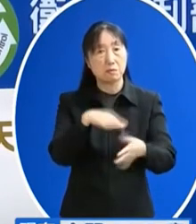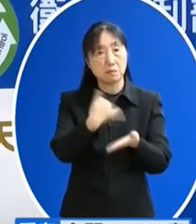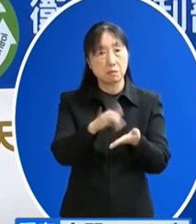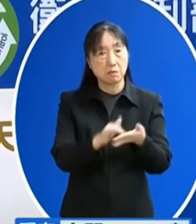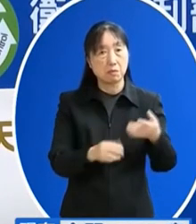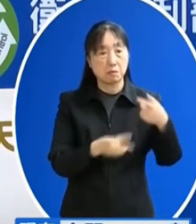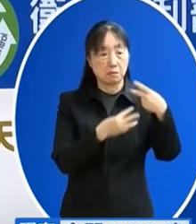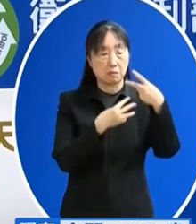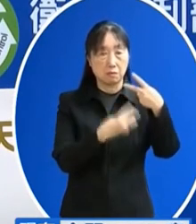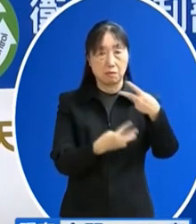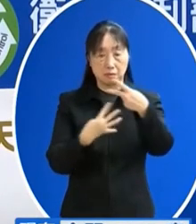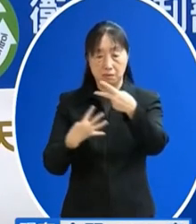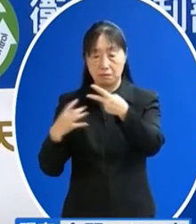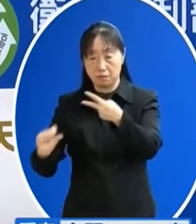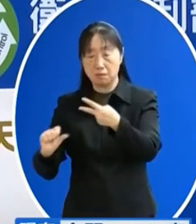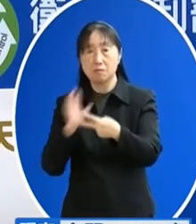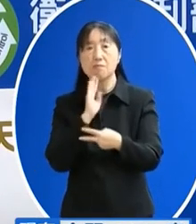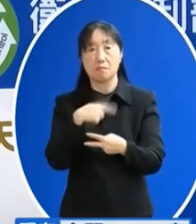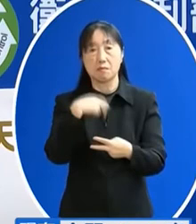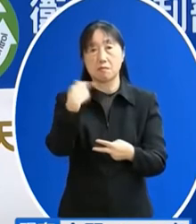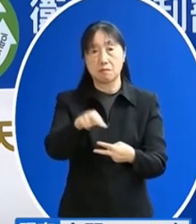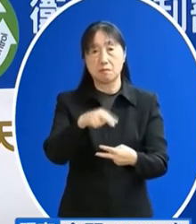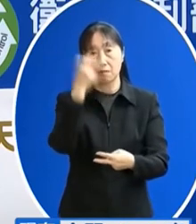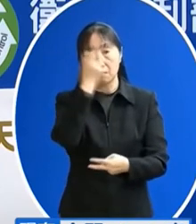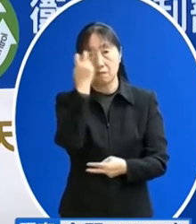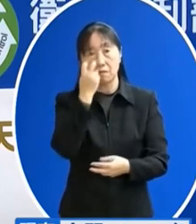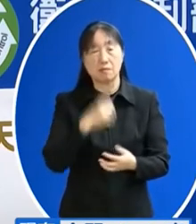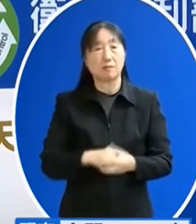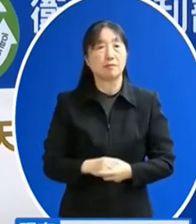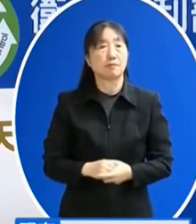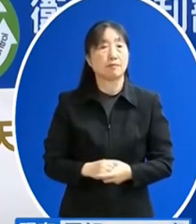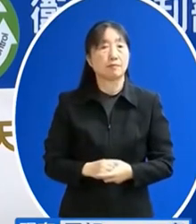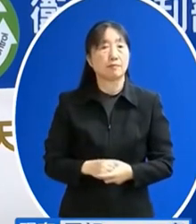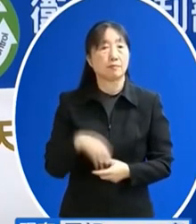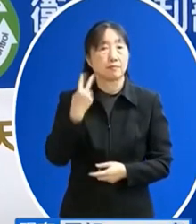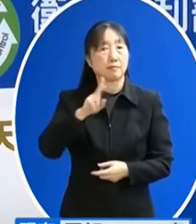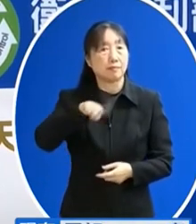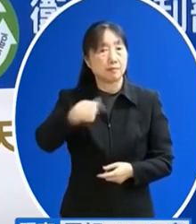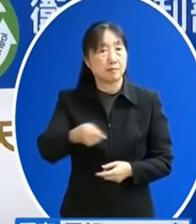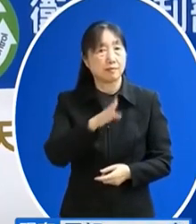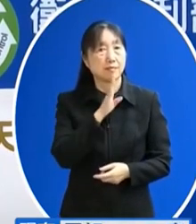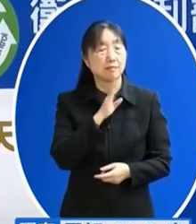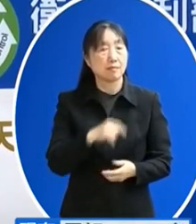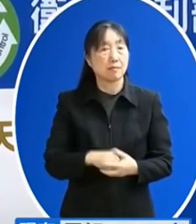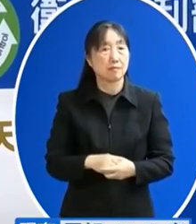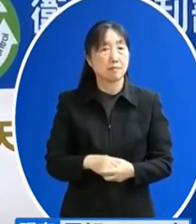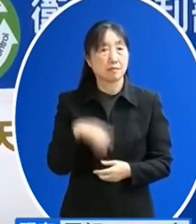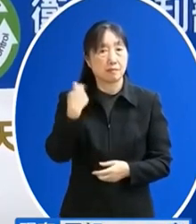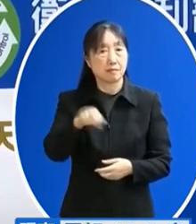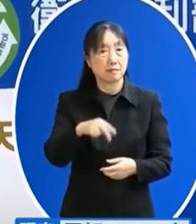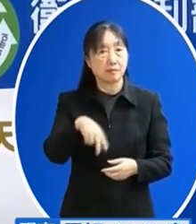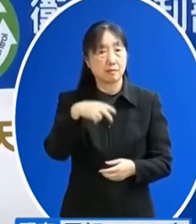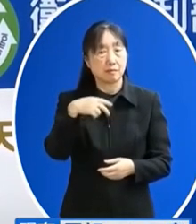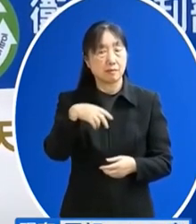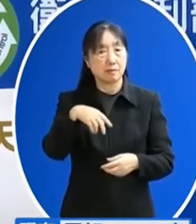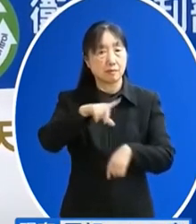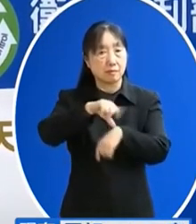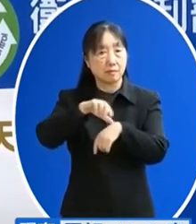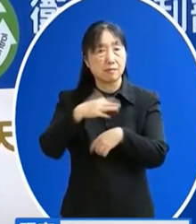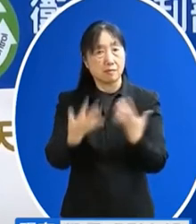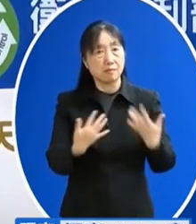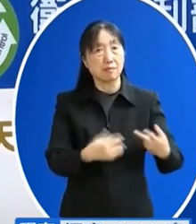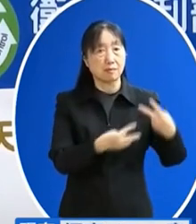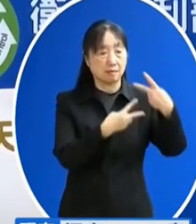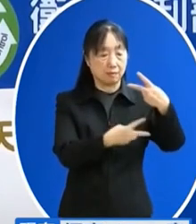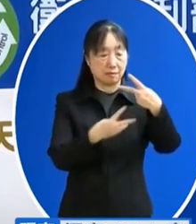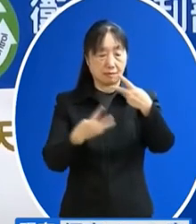3、4、53天执行裁减，那还有接下来还有在那个检验的一个时间，所以我们时间是